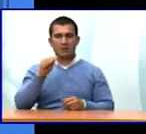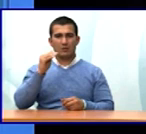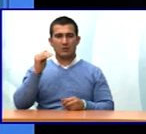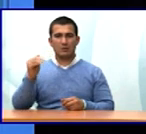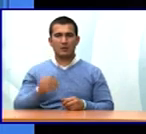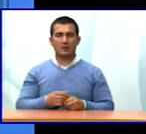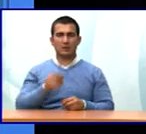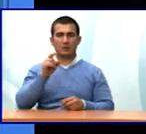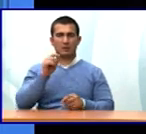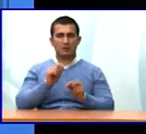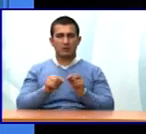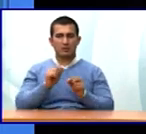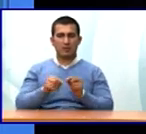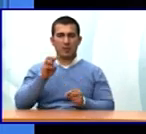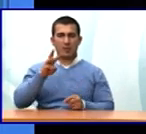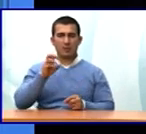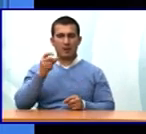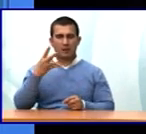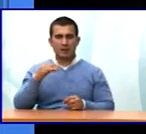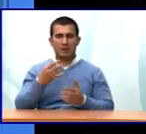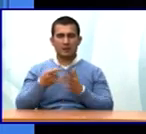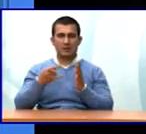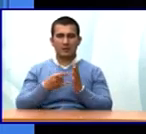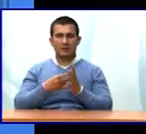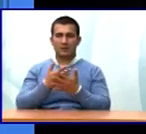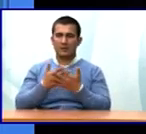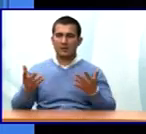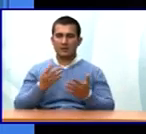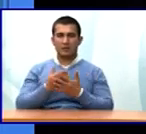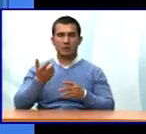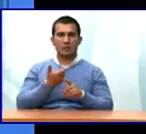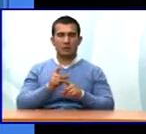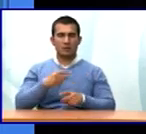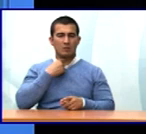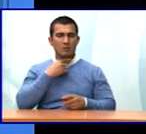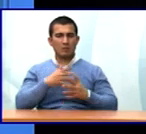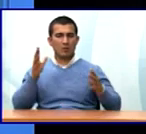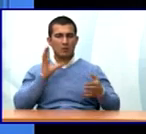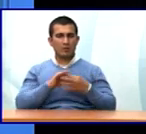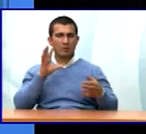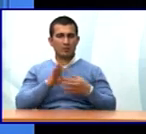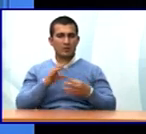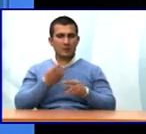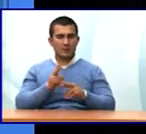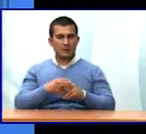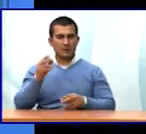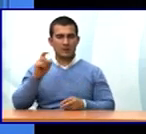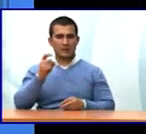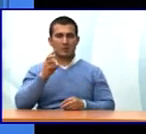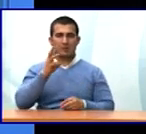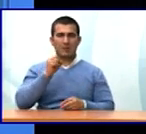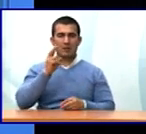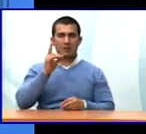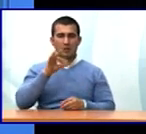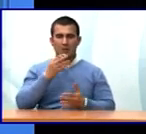fosfor, oltin gugurt, magniy, kali, kalsiylar ko'p uchraydigan elementlar. Shuning uchun ham ularga